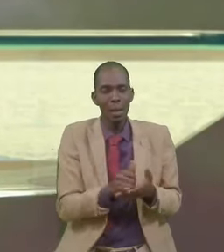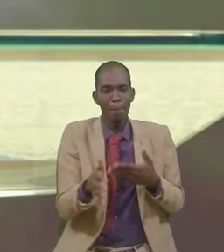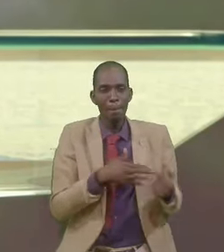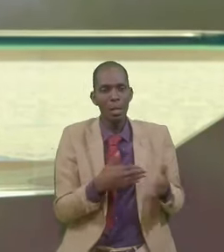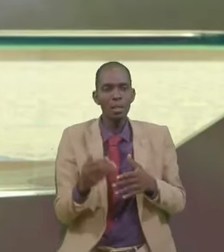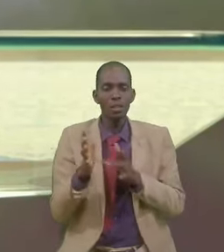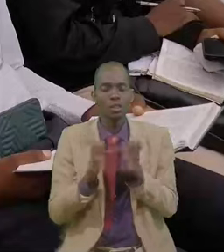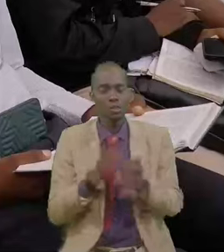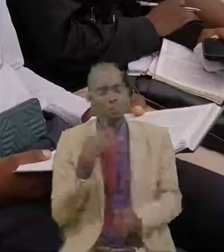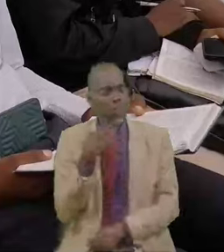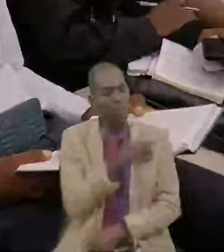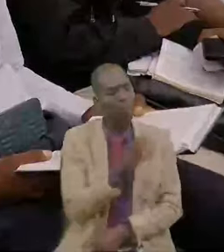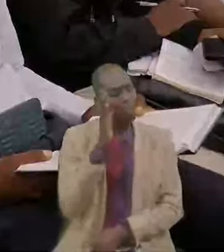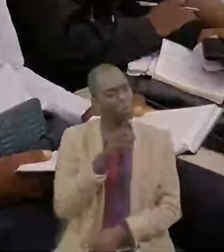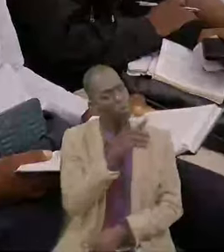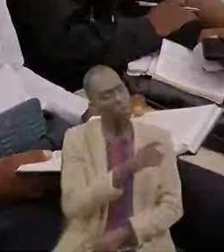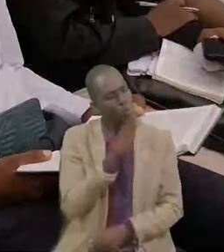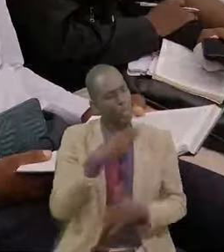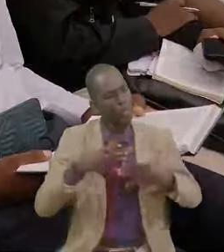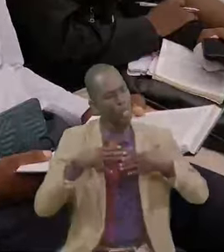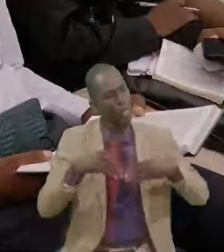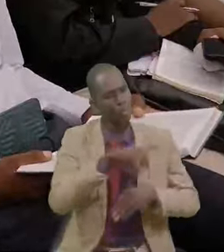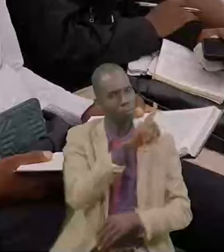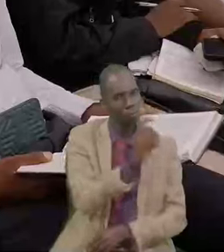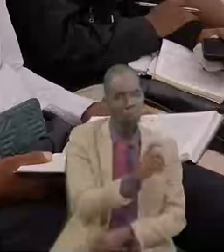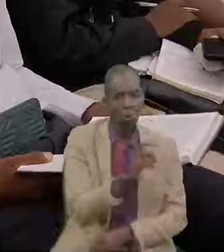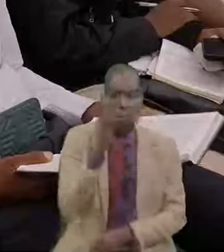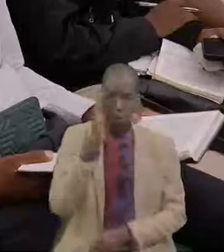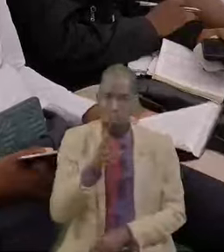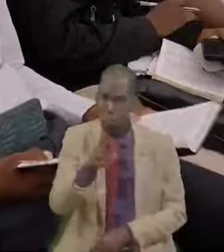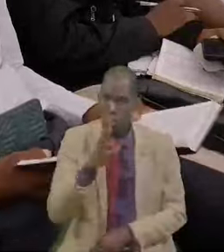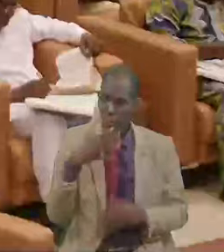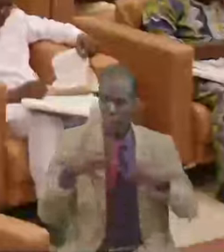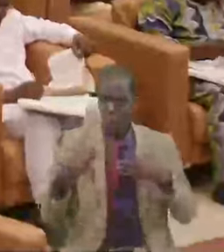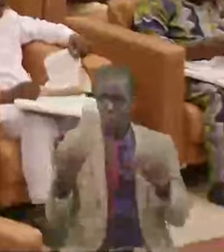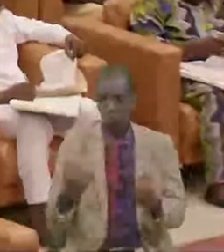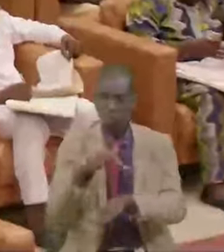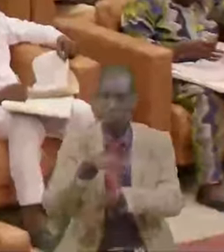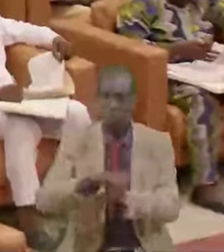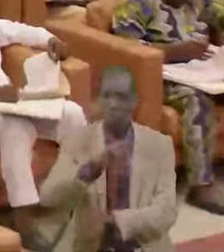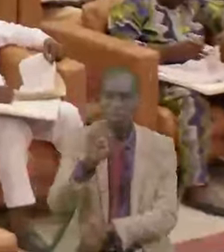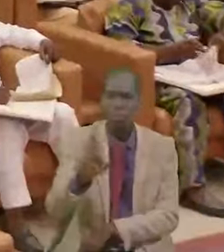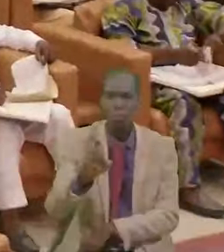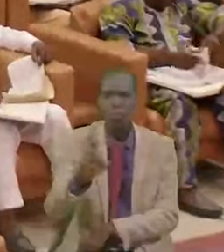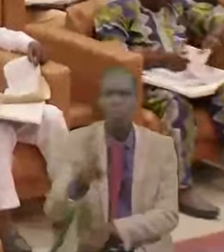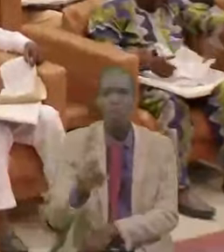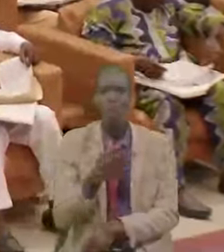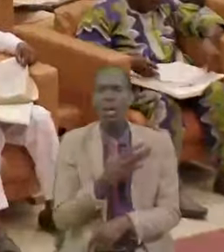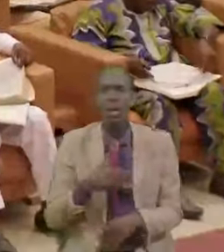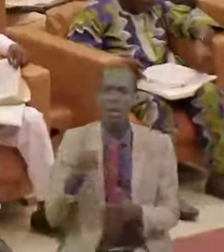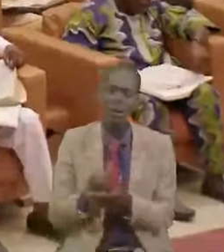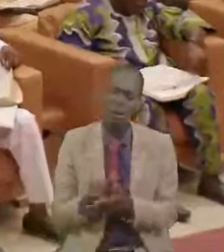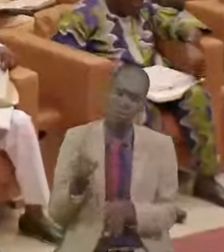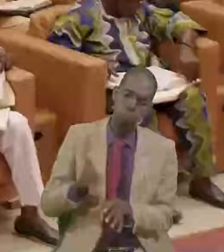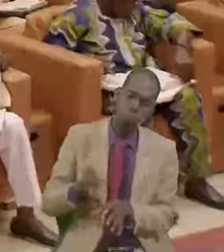dit, veux-tu être guéri ce soir? Veux-tu être guéri? Le malade